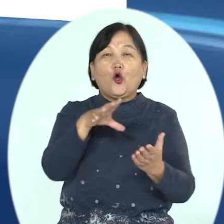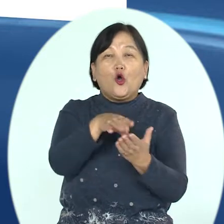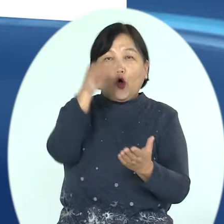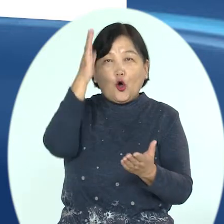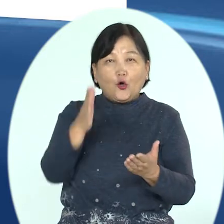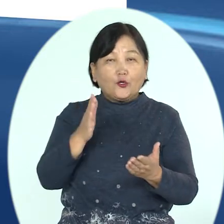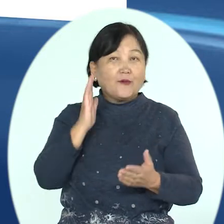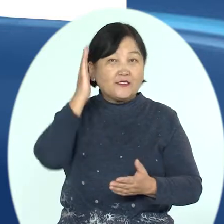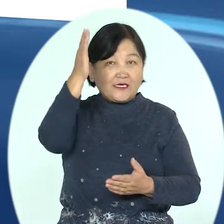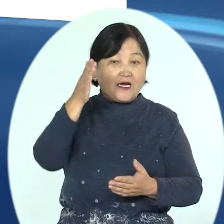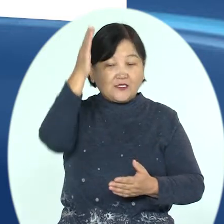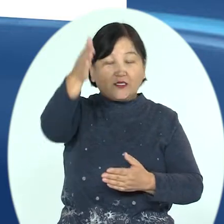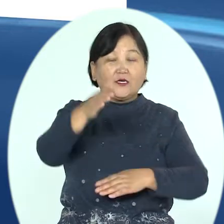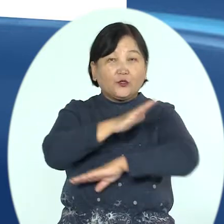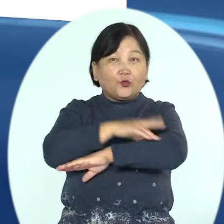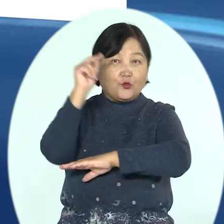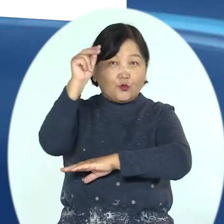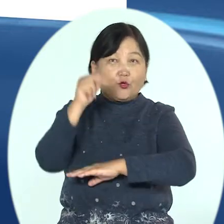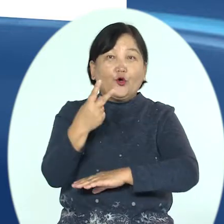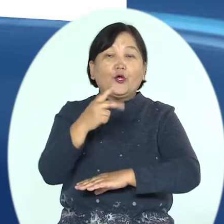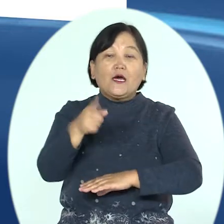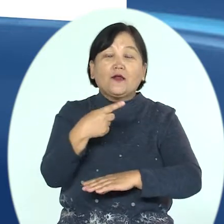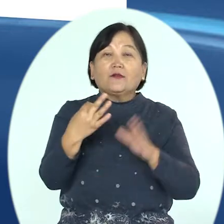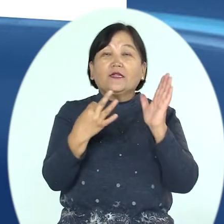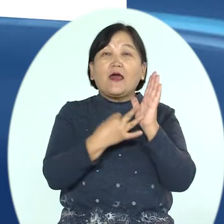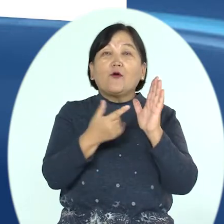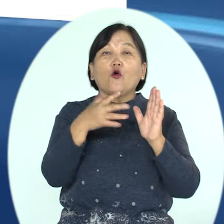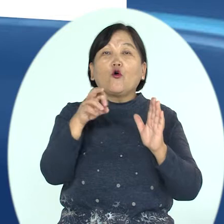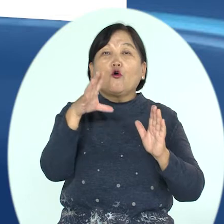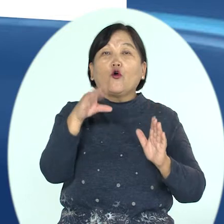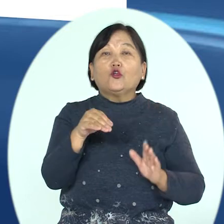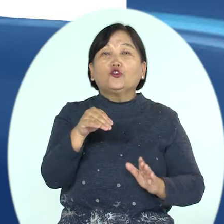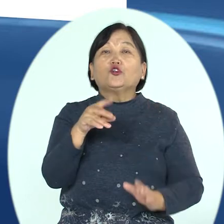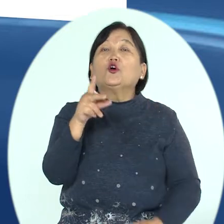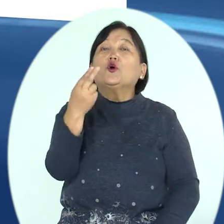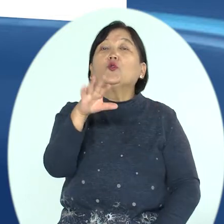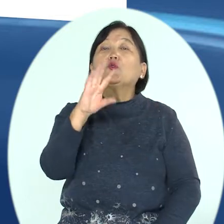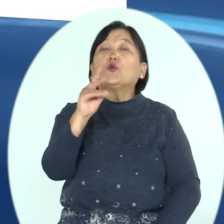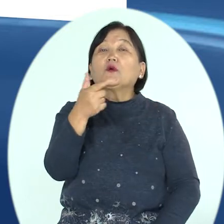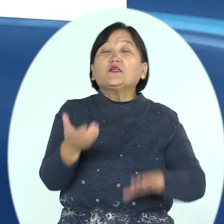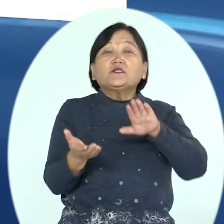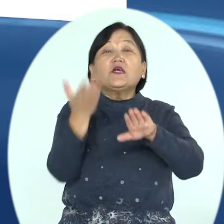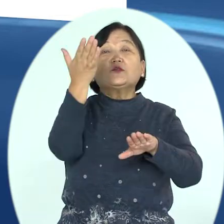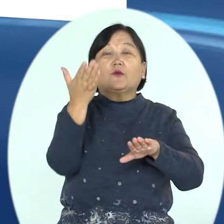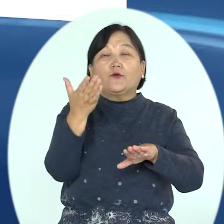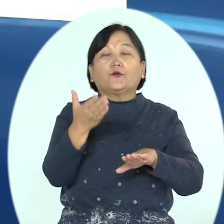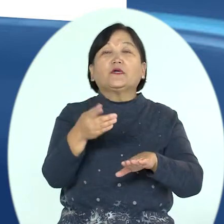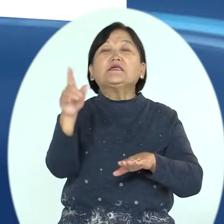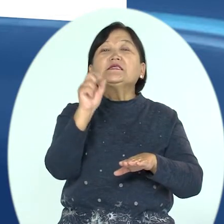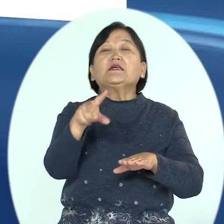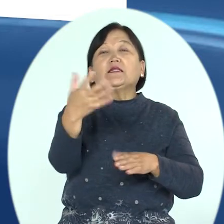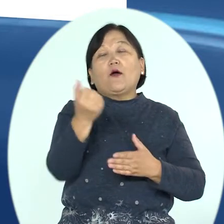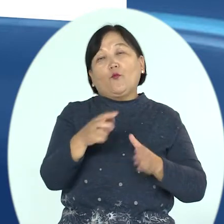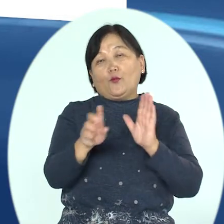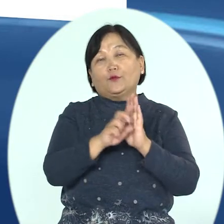оюутан маань цаашаа суралцахтаа бол 2.8-аас дээш голчтой суралцсан тохиолдолд цаашаа аваад явах боломжтой төгсөн